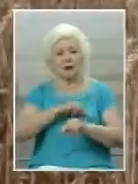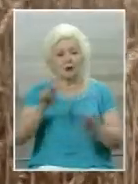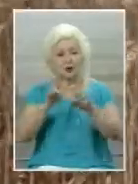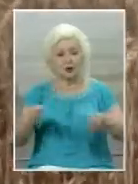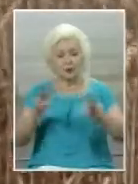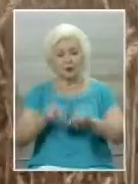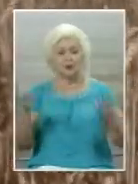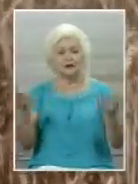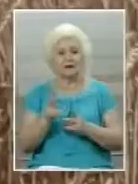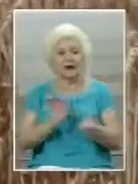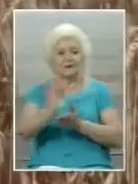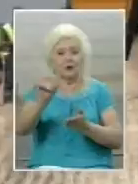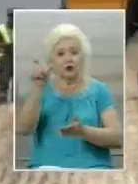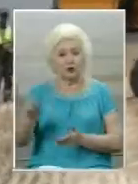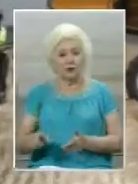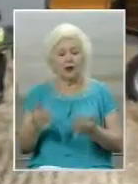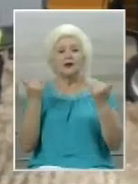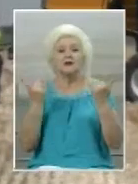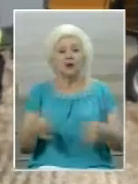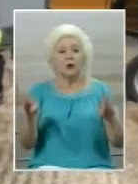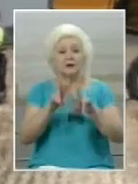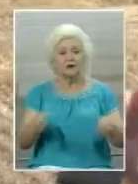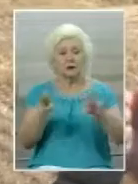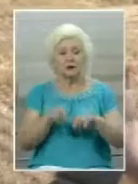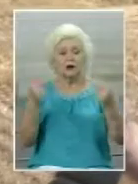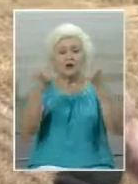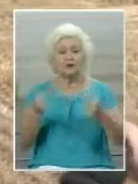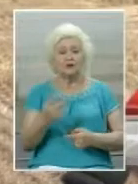у виробничників. Сьогоднішні